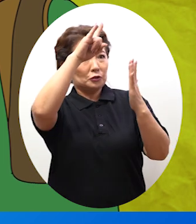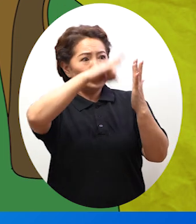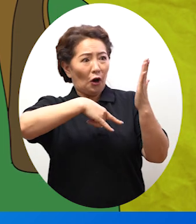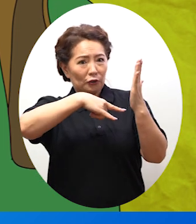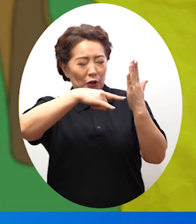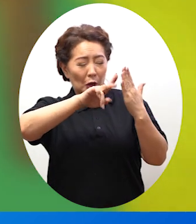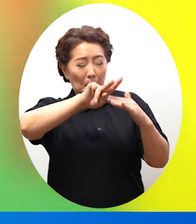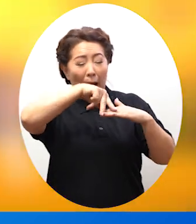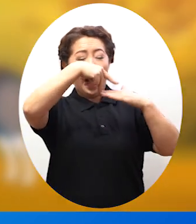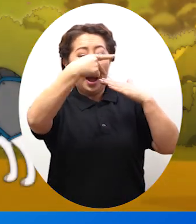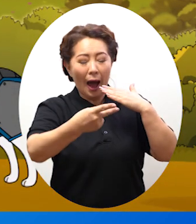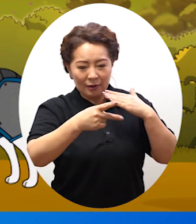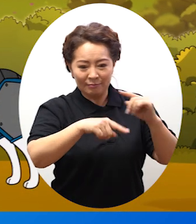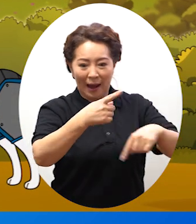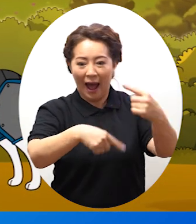үсрээд зогтжээ.